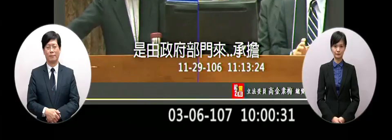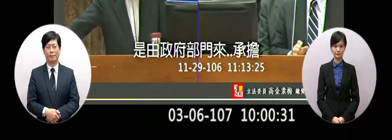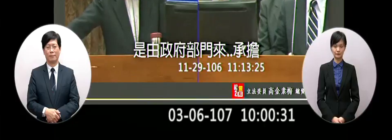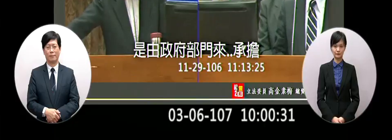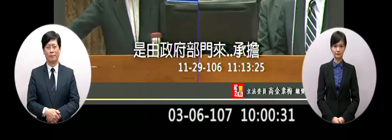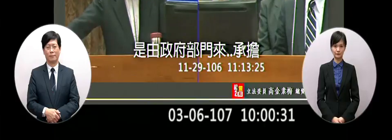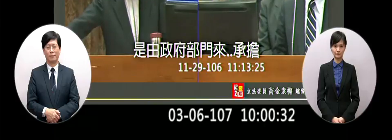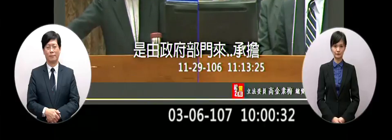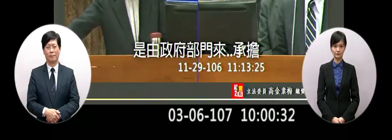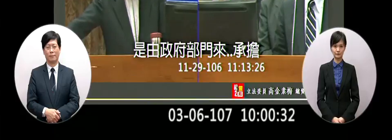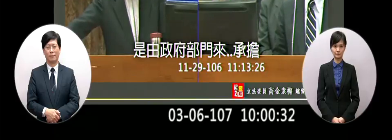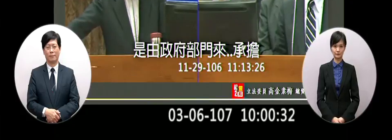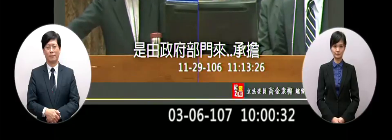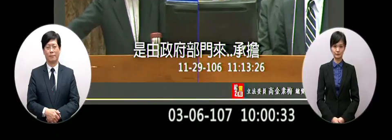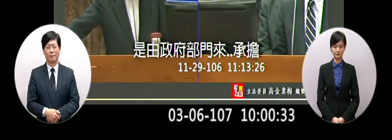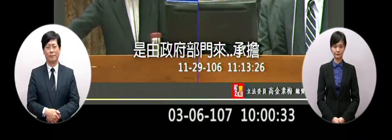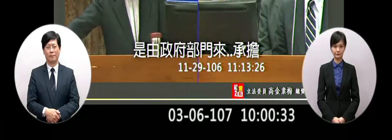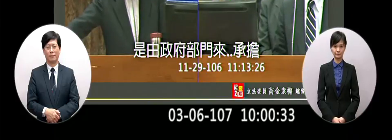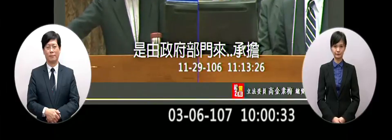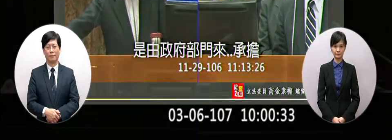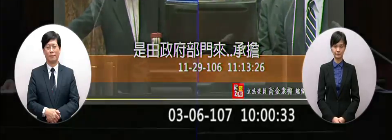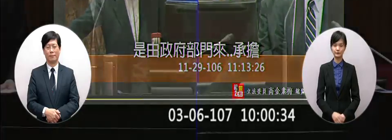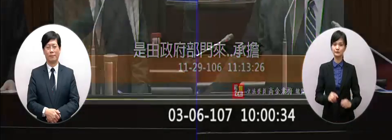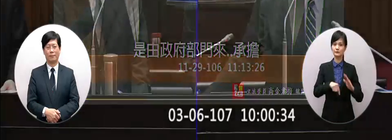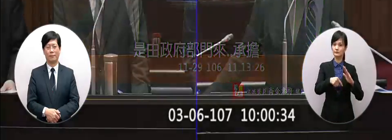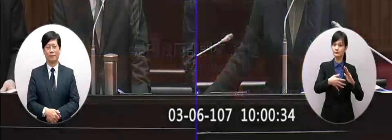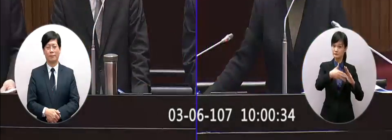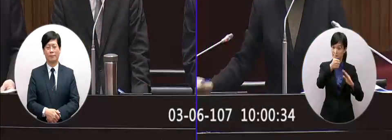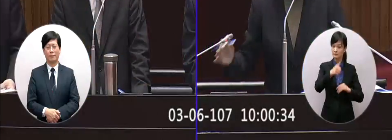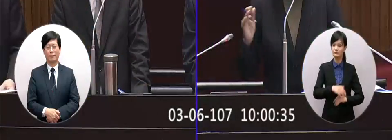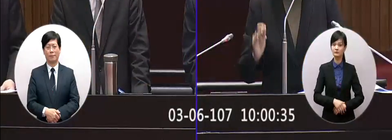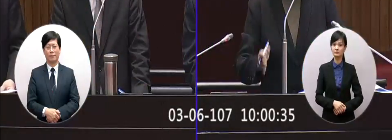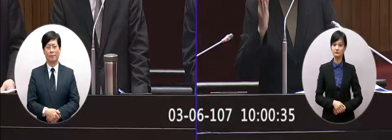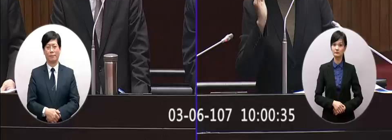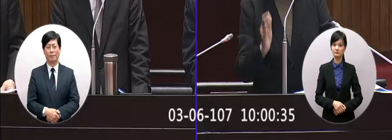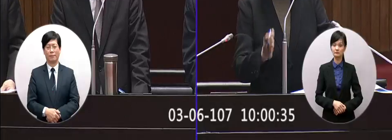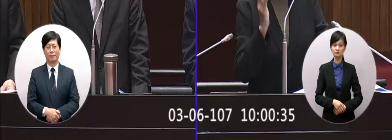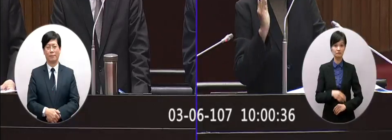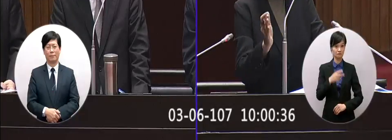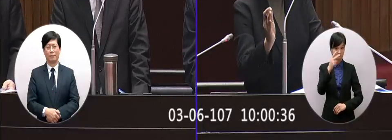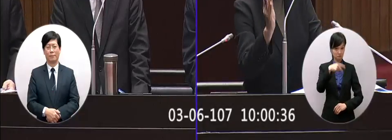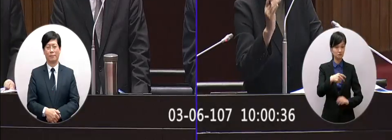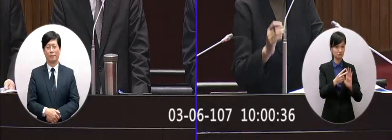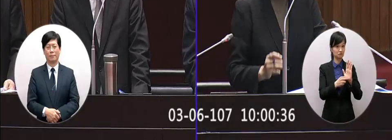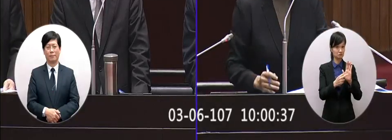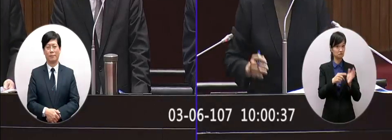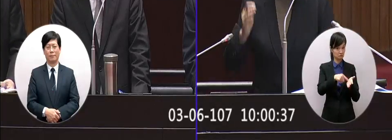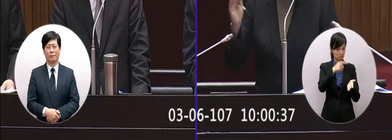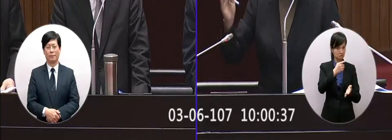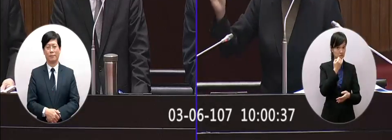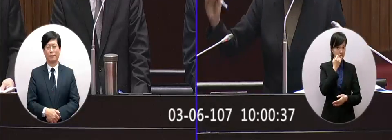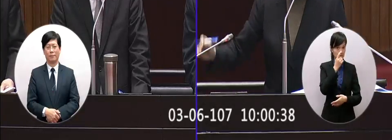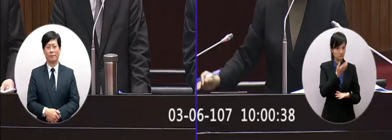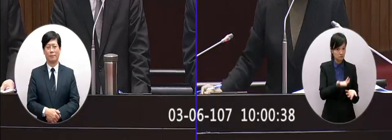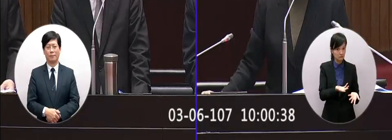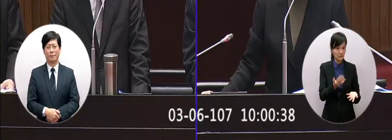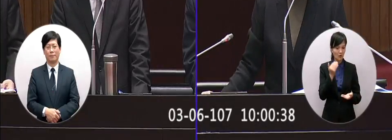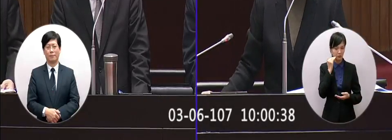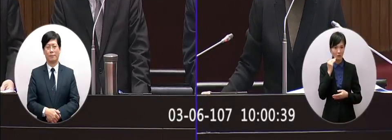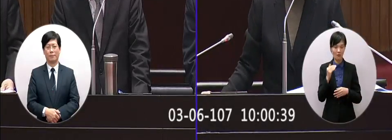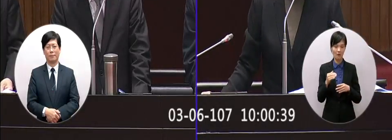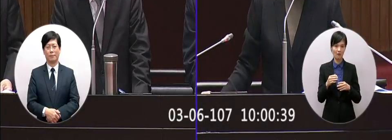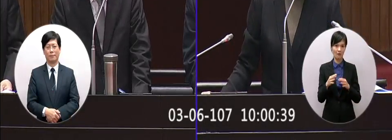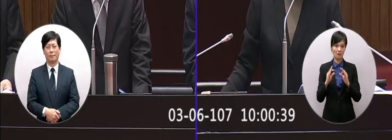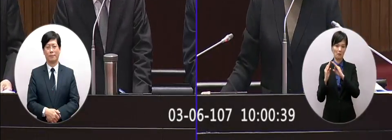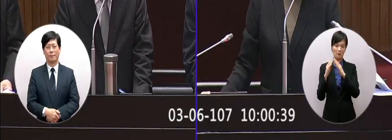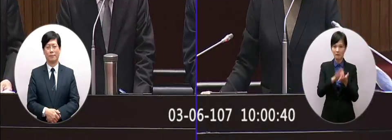另外三分之一 是由政府部门来承担。哎，是。 院长。您可不可以在大院再清楚地告诉我们人民，万一倒债了，谁